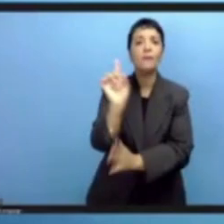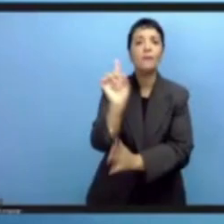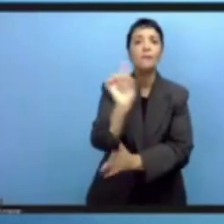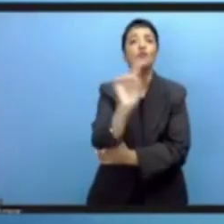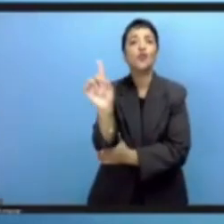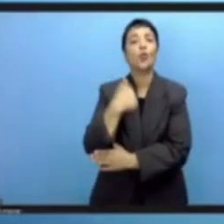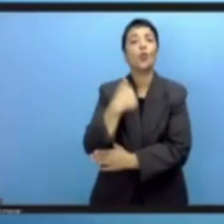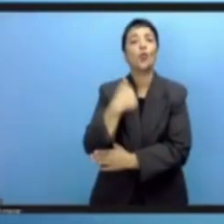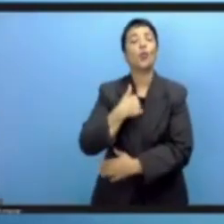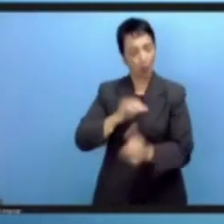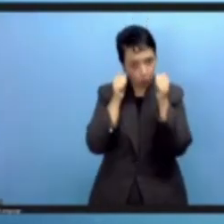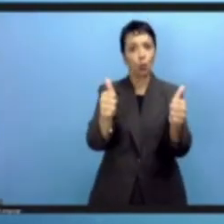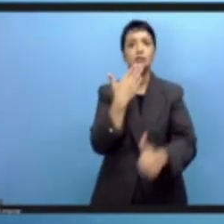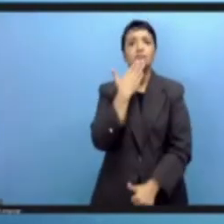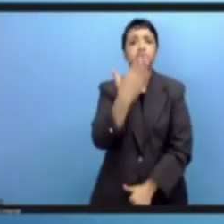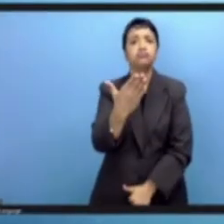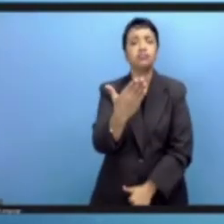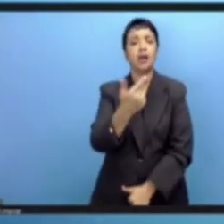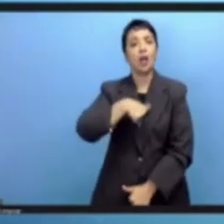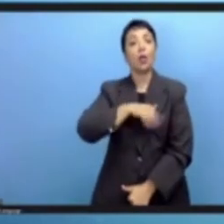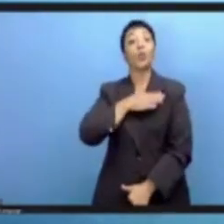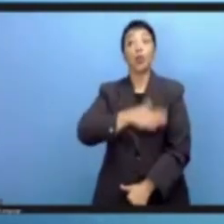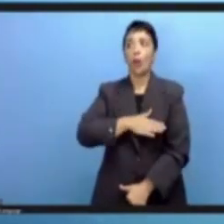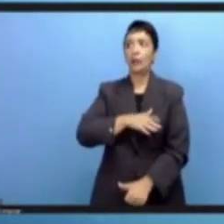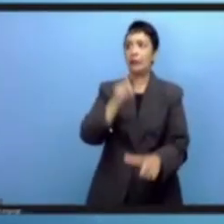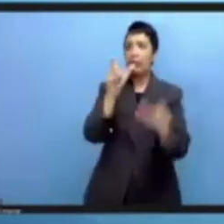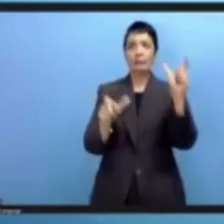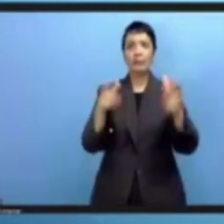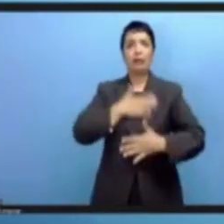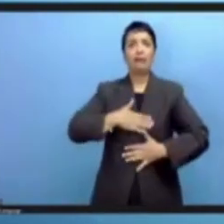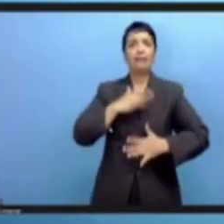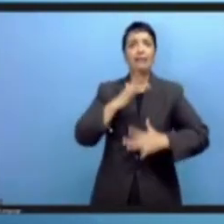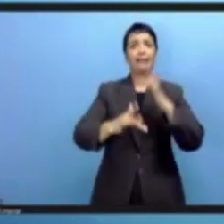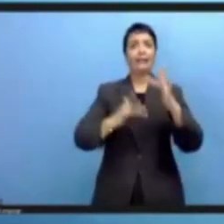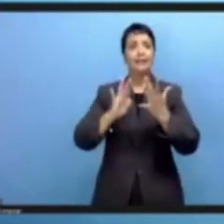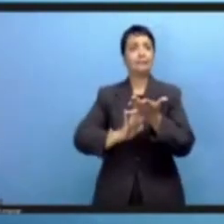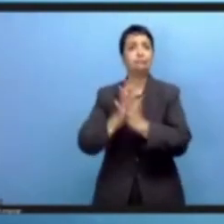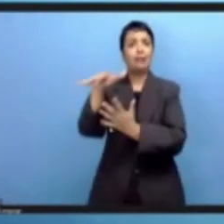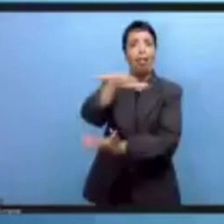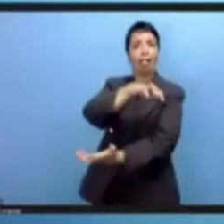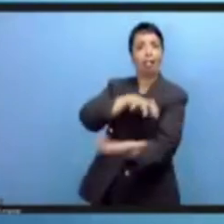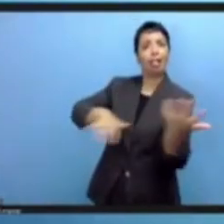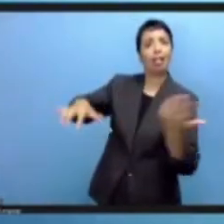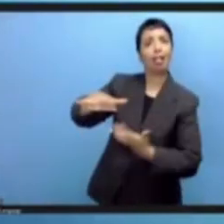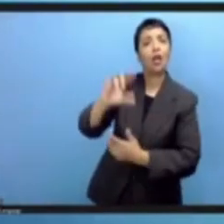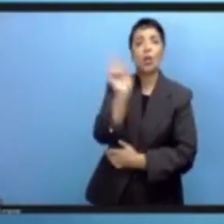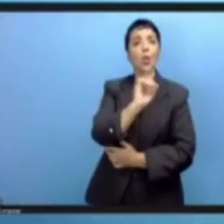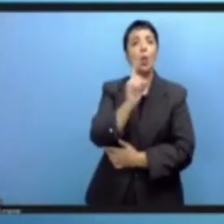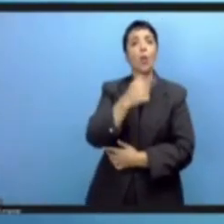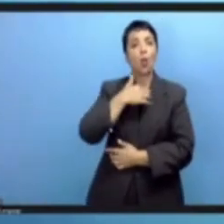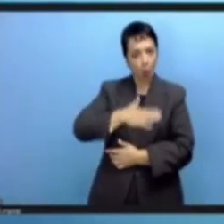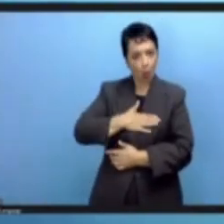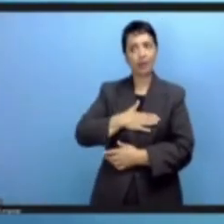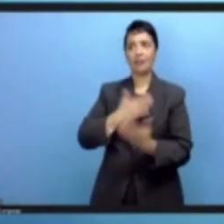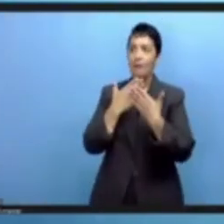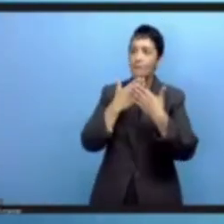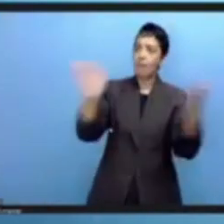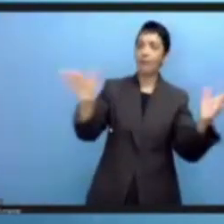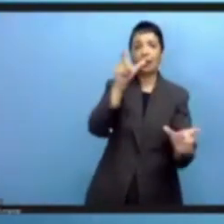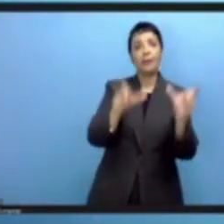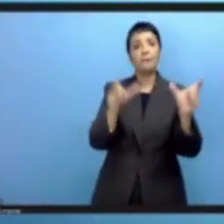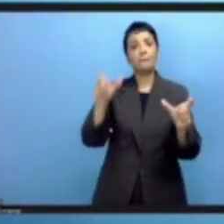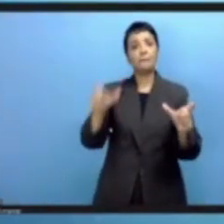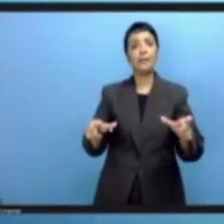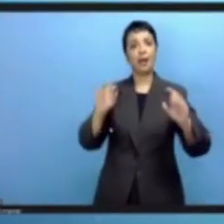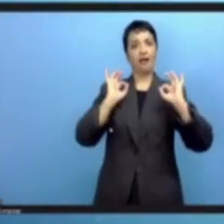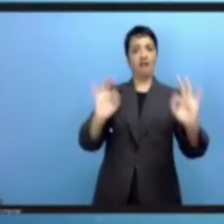L'Internet que l'on désire tous est un Internet sûr et non pas un Internet qui est un endroit de risque pour